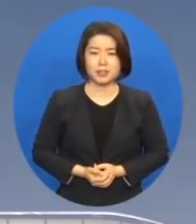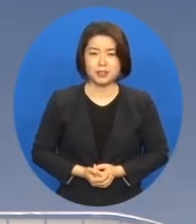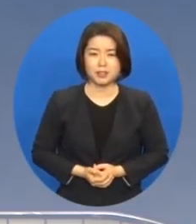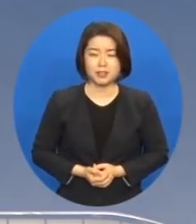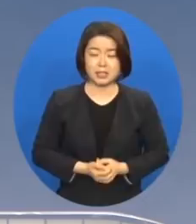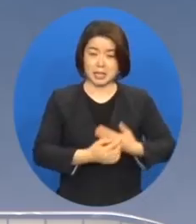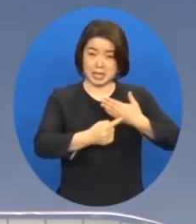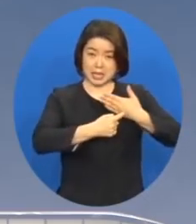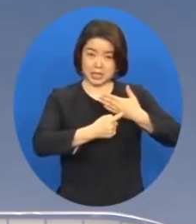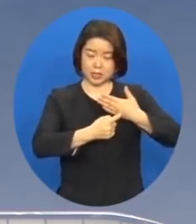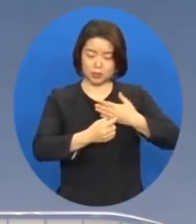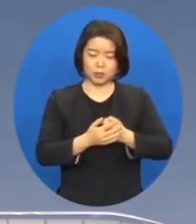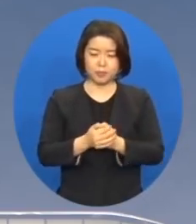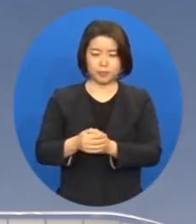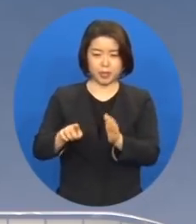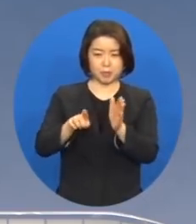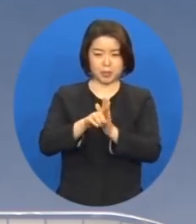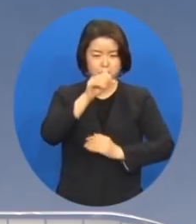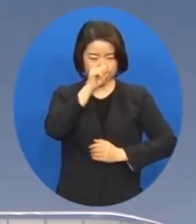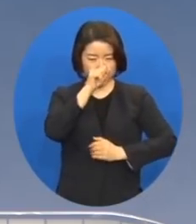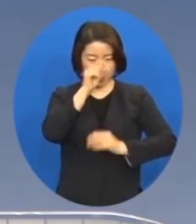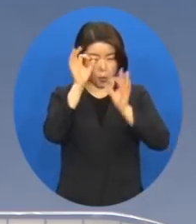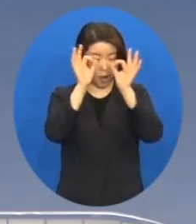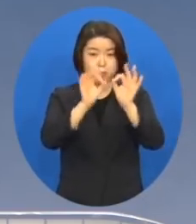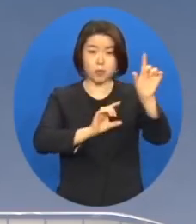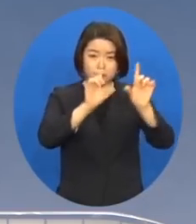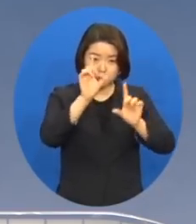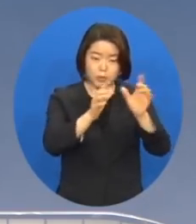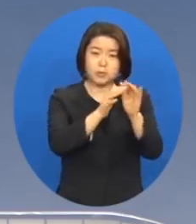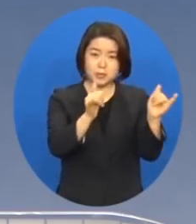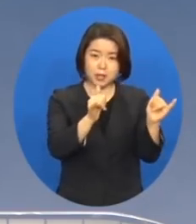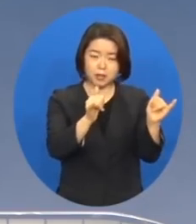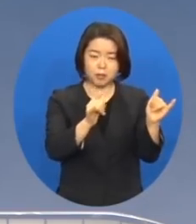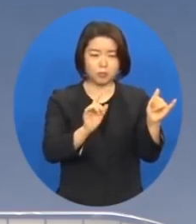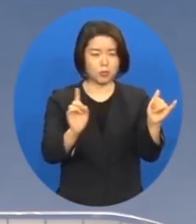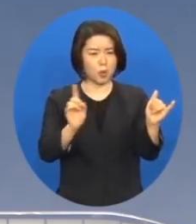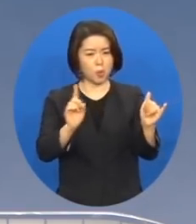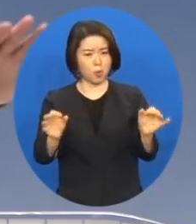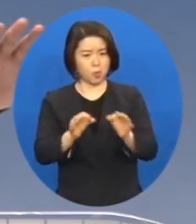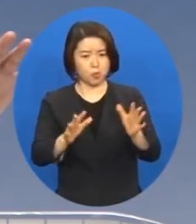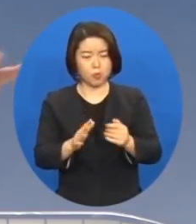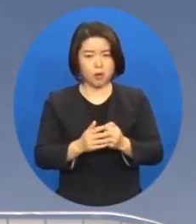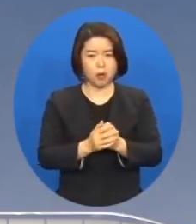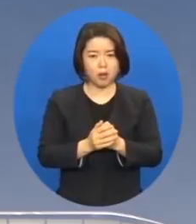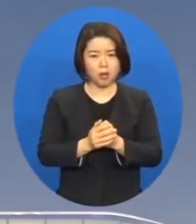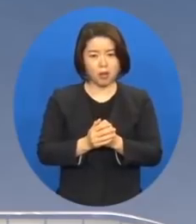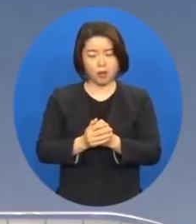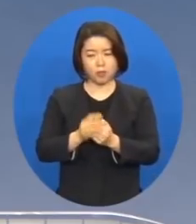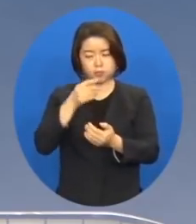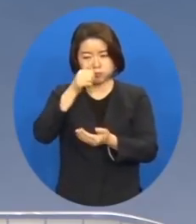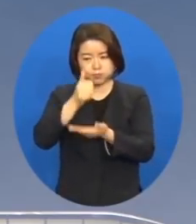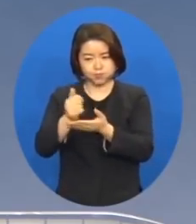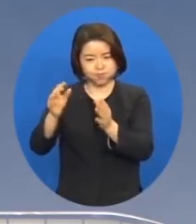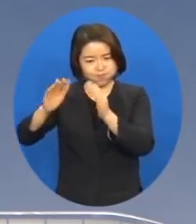겉으로 믿음이 좋아 보이는 사람이 어느 순간에 그냥 맥없이 죄에 무너지는 경우를